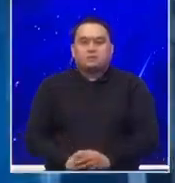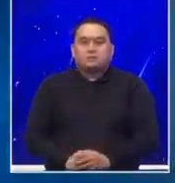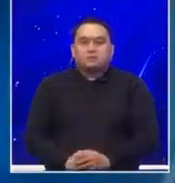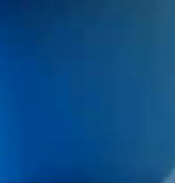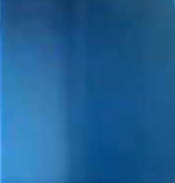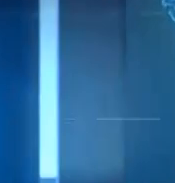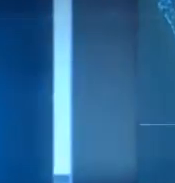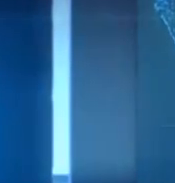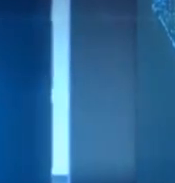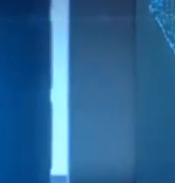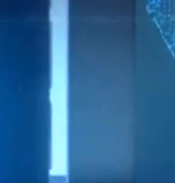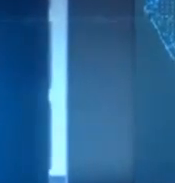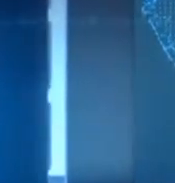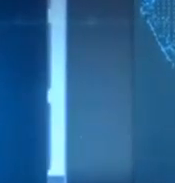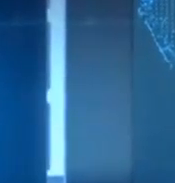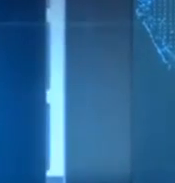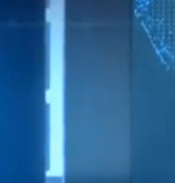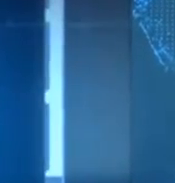Муканов, телеканал ЖТСУ, Талдыкурган.